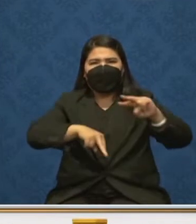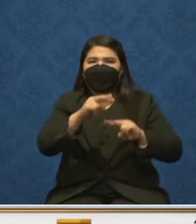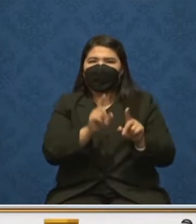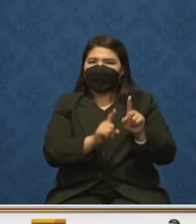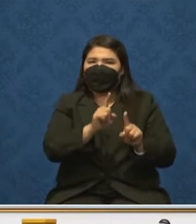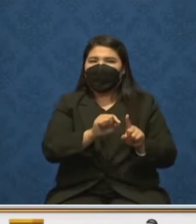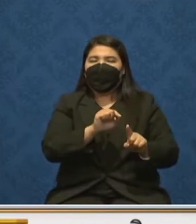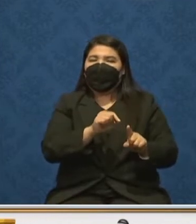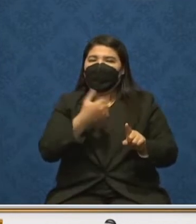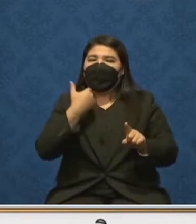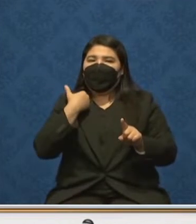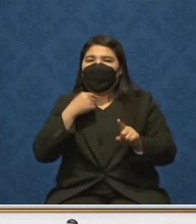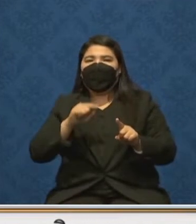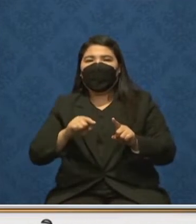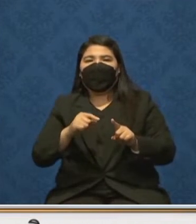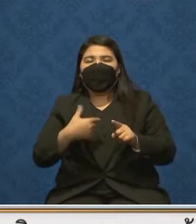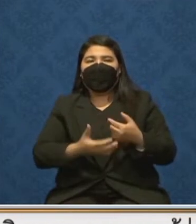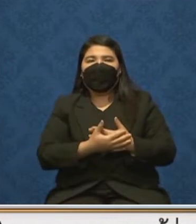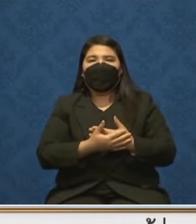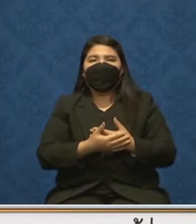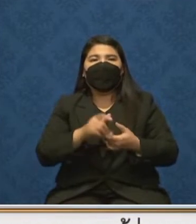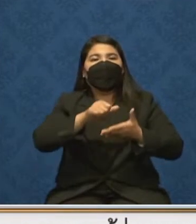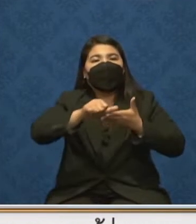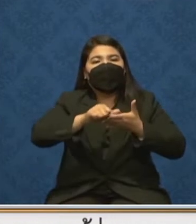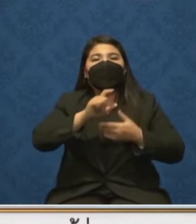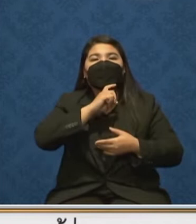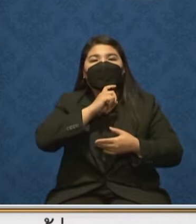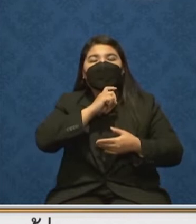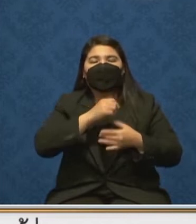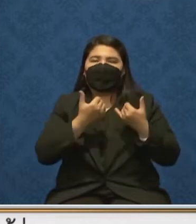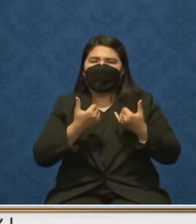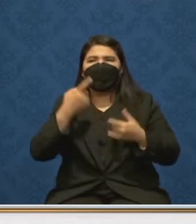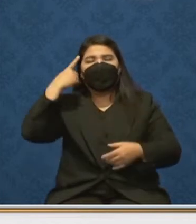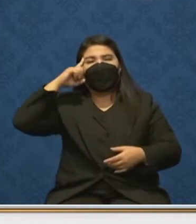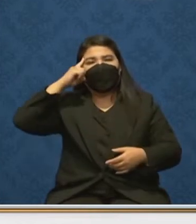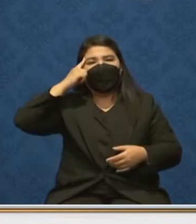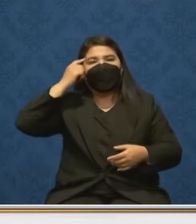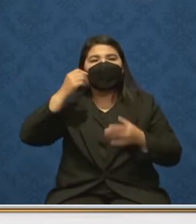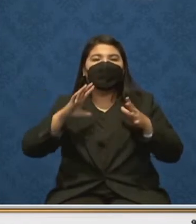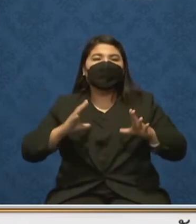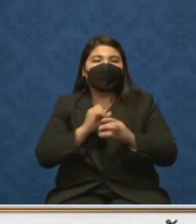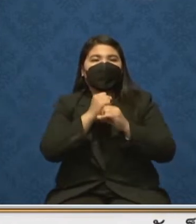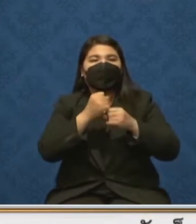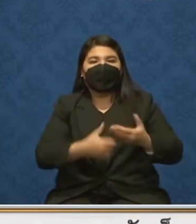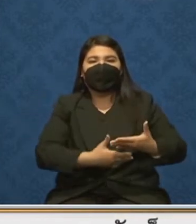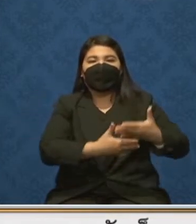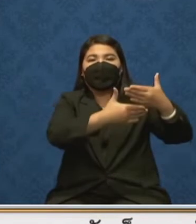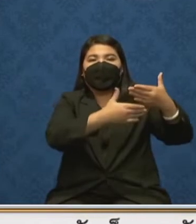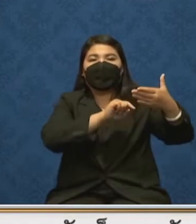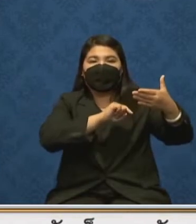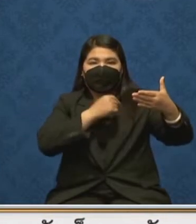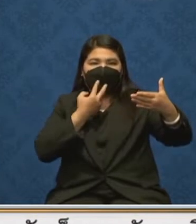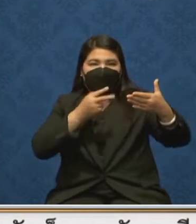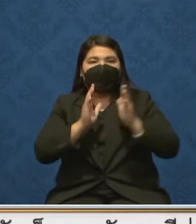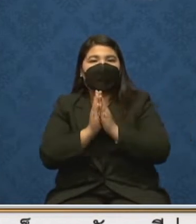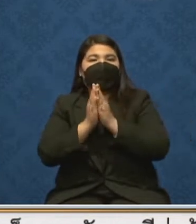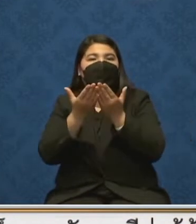is